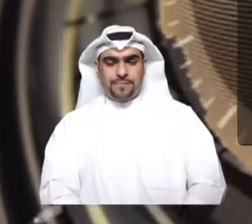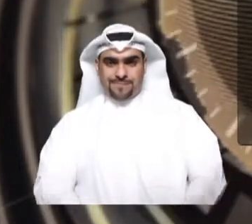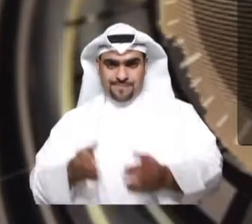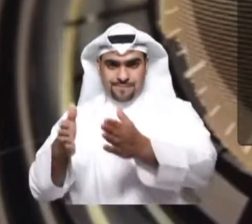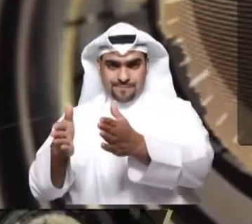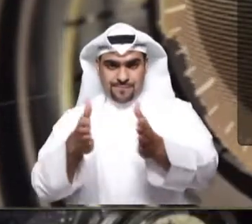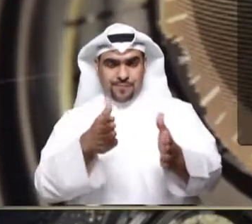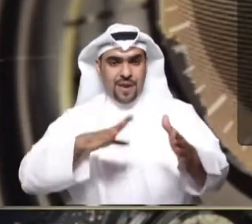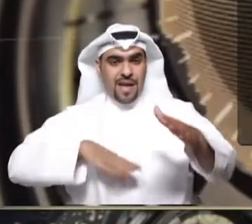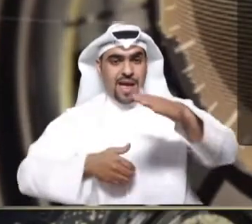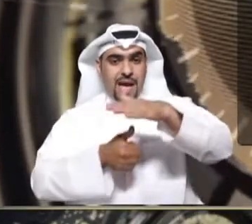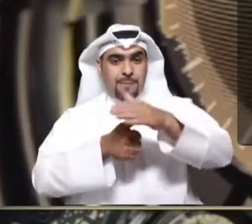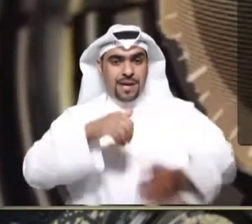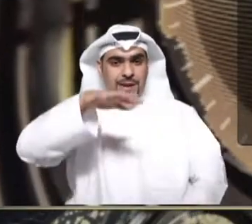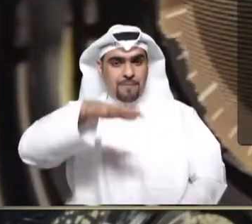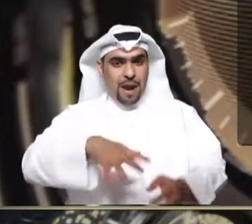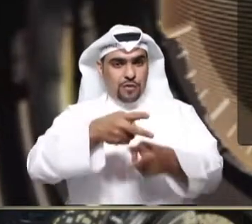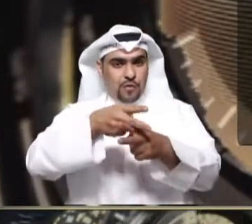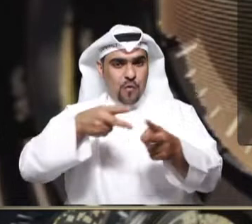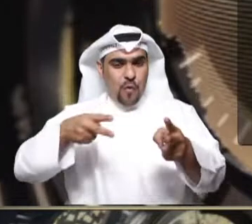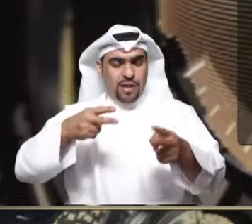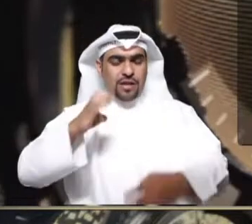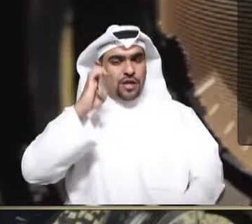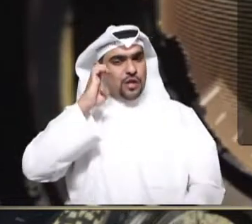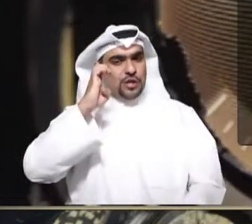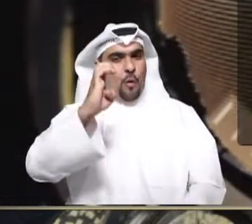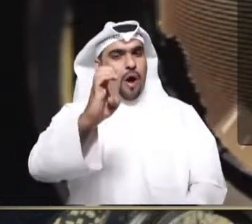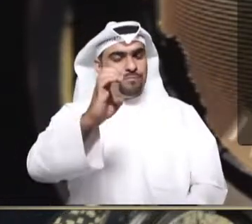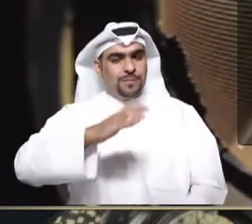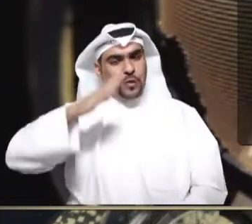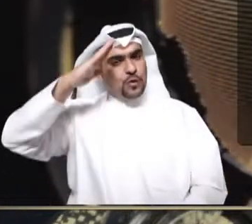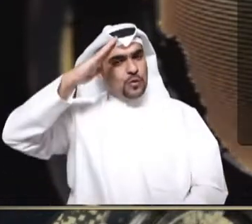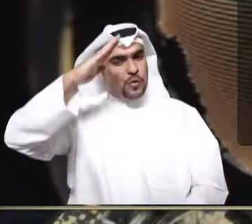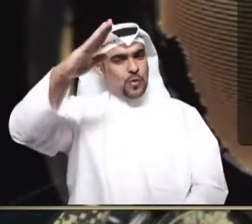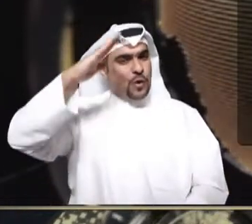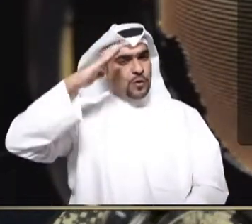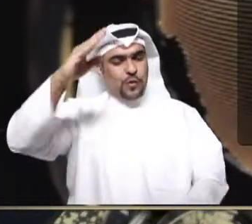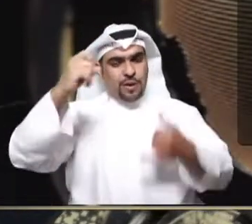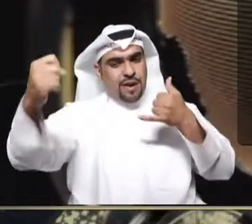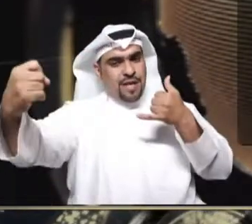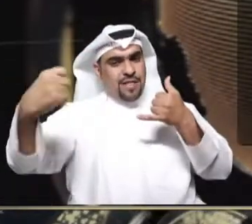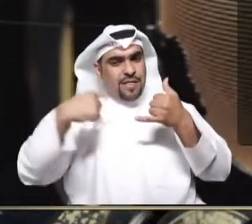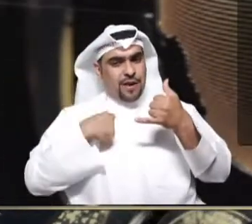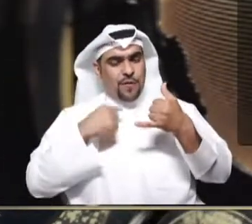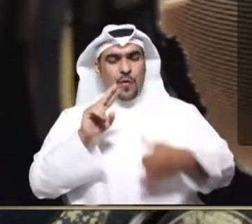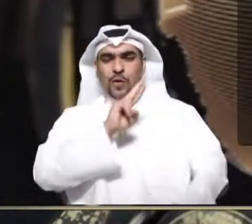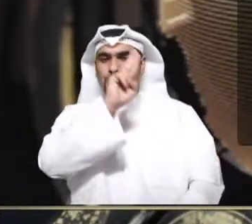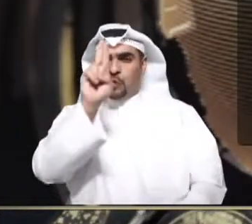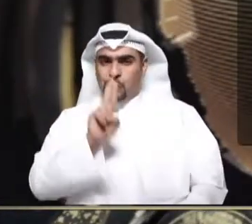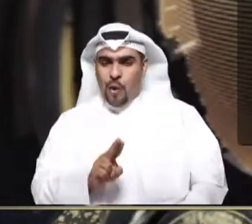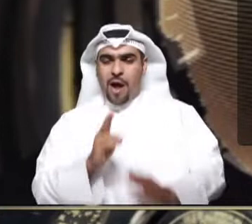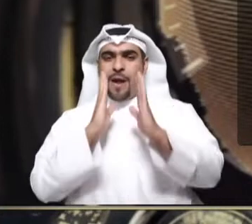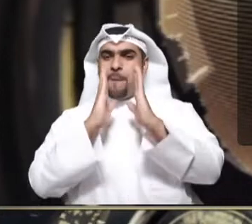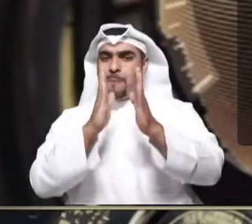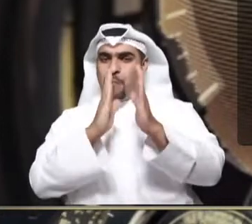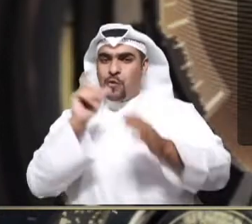وقد شكر سمو حفظه الله أخاه ملك المملكة الأردنية الهاشمية الشقيقة على هذه البادرة